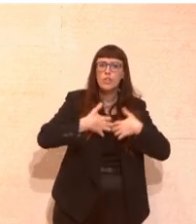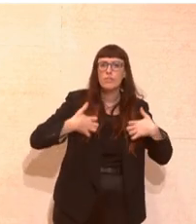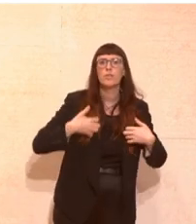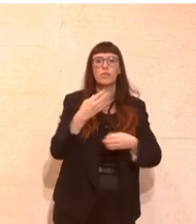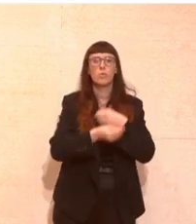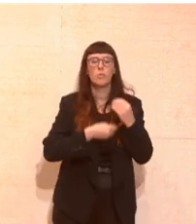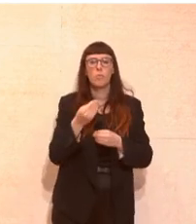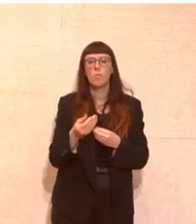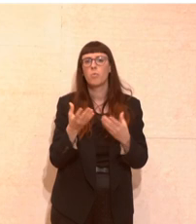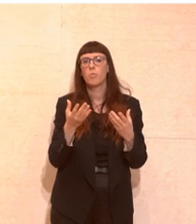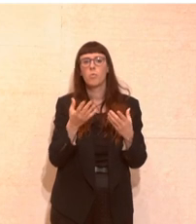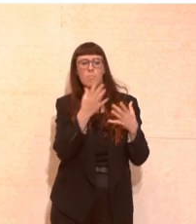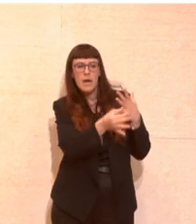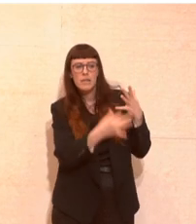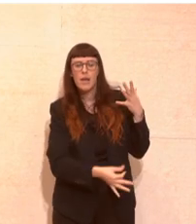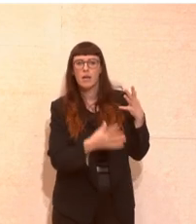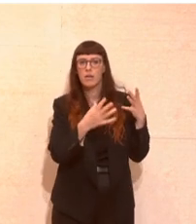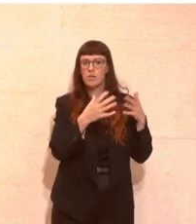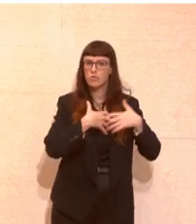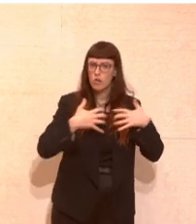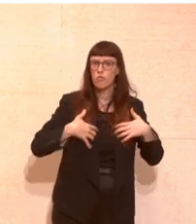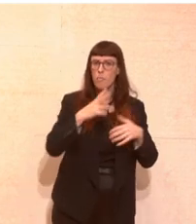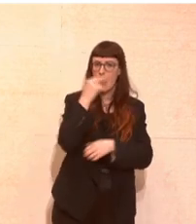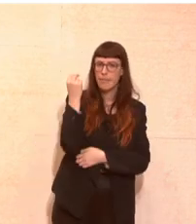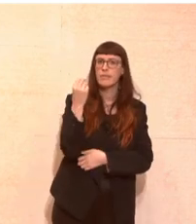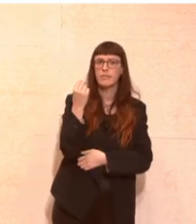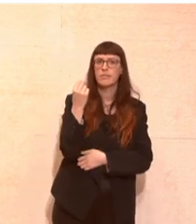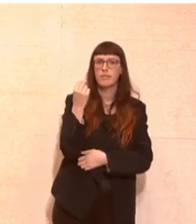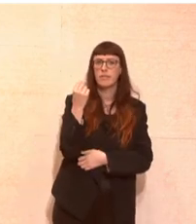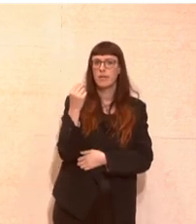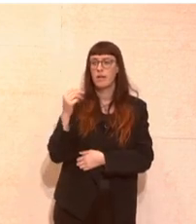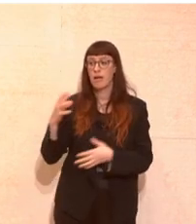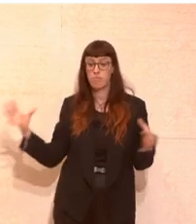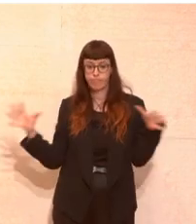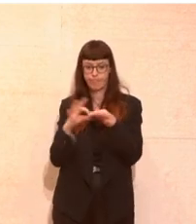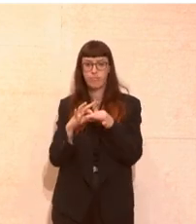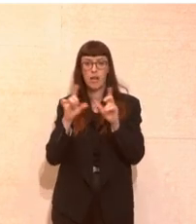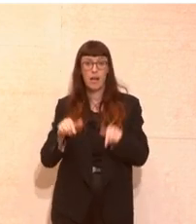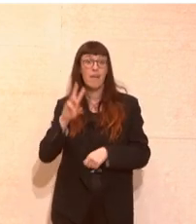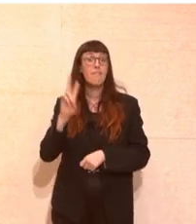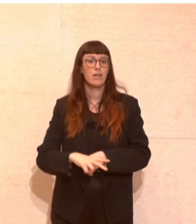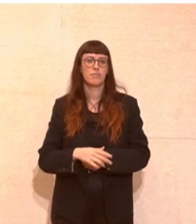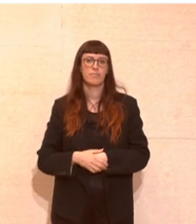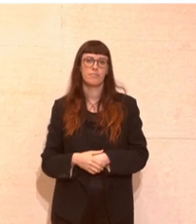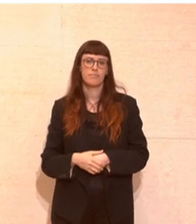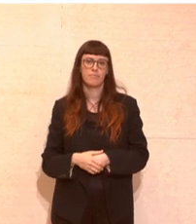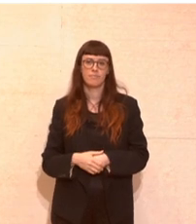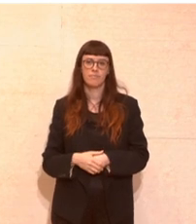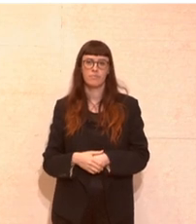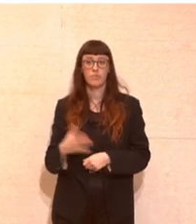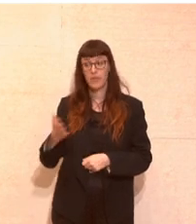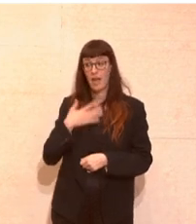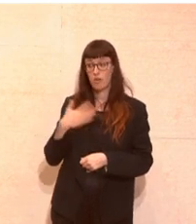dans les matières des sciences humaines, entre chronotype et performance scolaire. Et le chronotype du matin a encore un